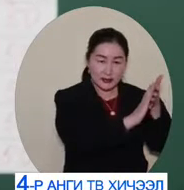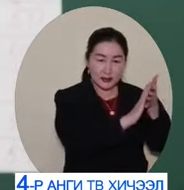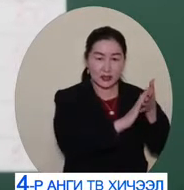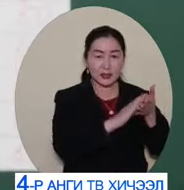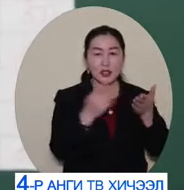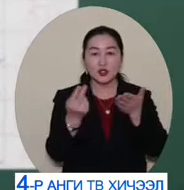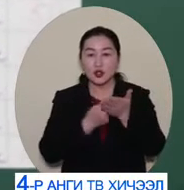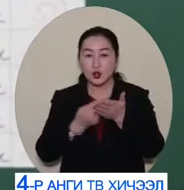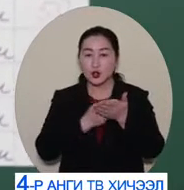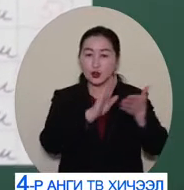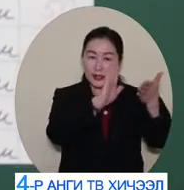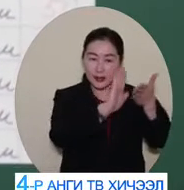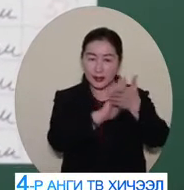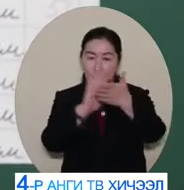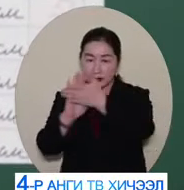дээрээ